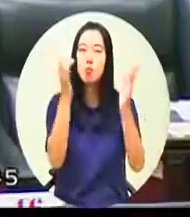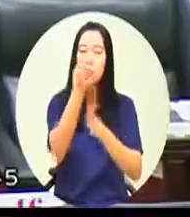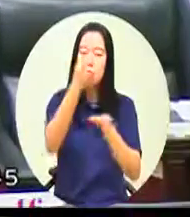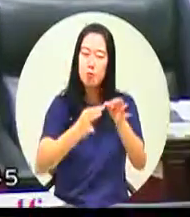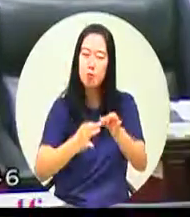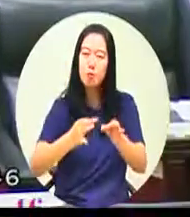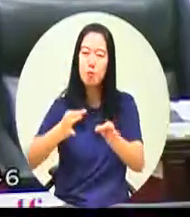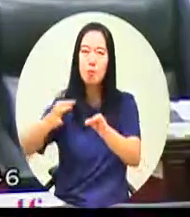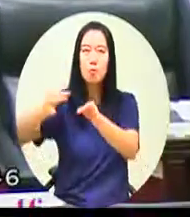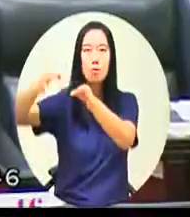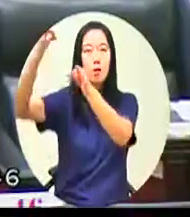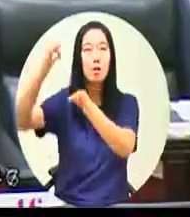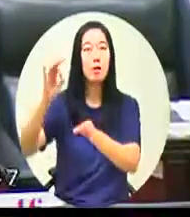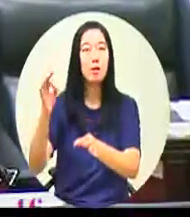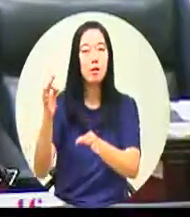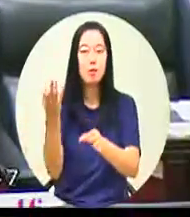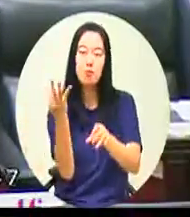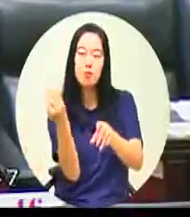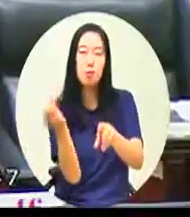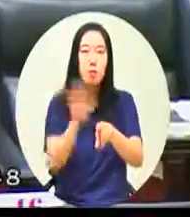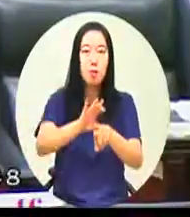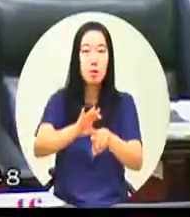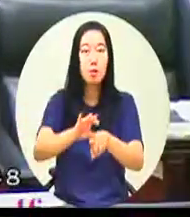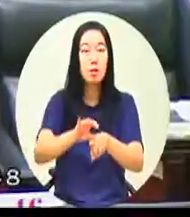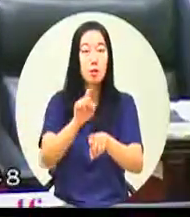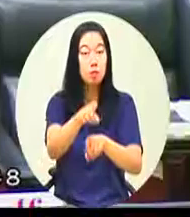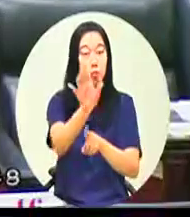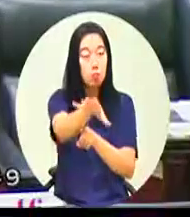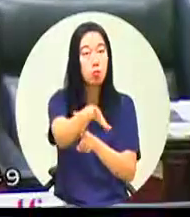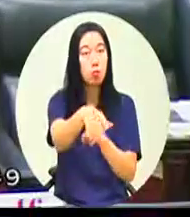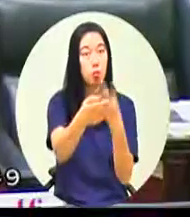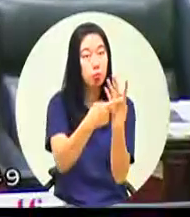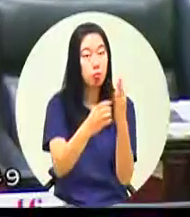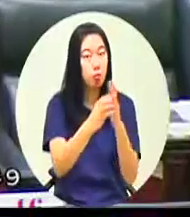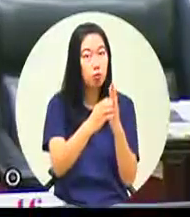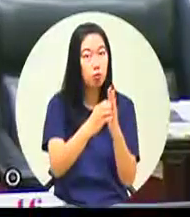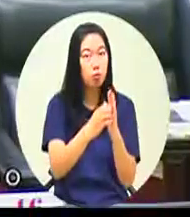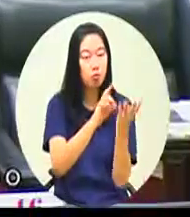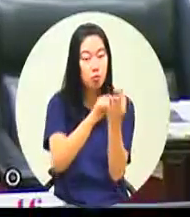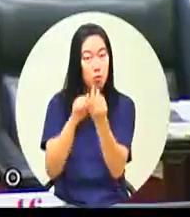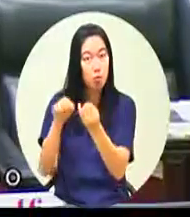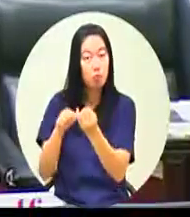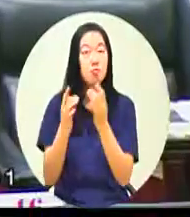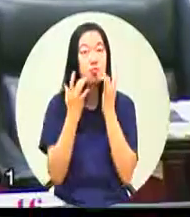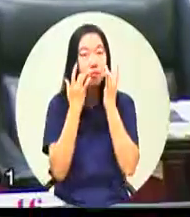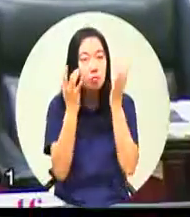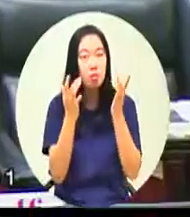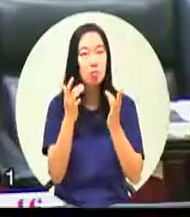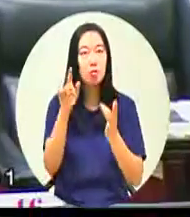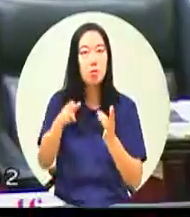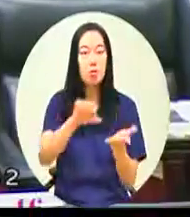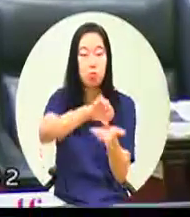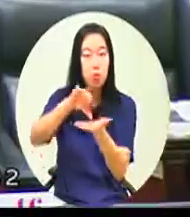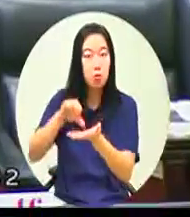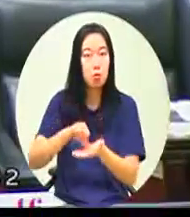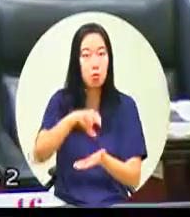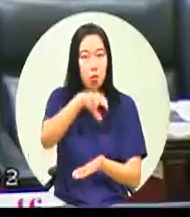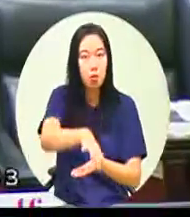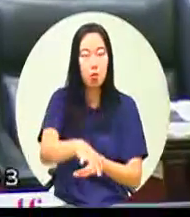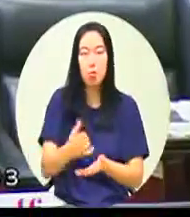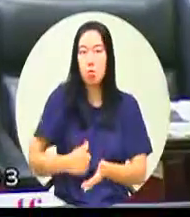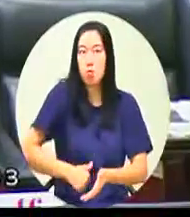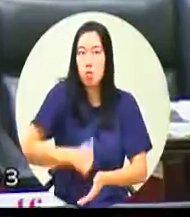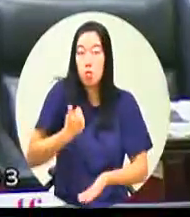几倍以上吼，啊，是毋是咱农业局遮针对这方面呢？是毋是咱的蔬菜，咱产地的蔬菜是毋是会当出来啊？